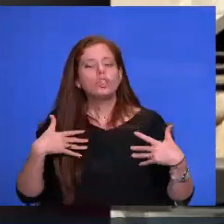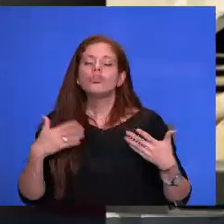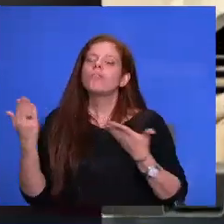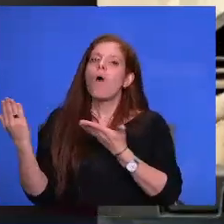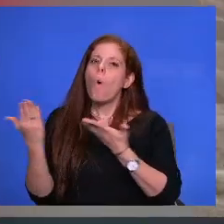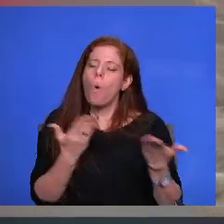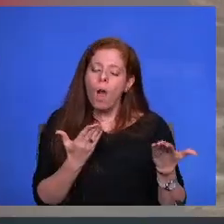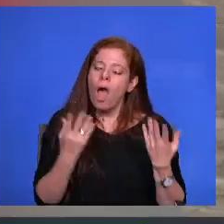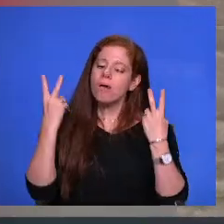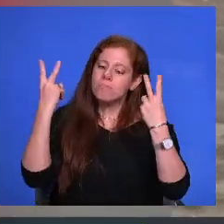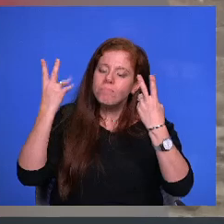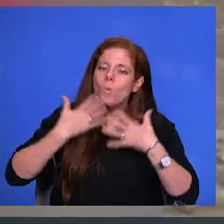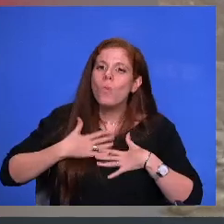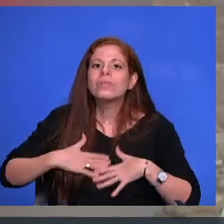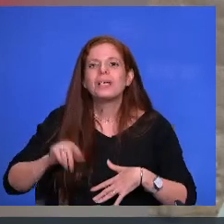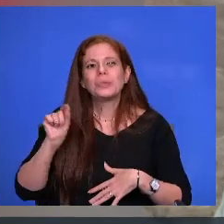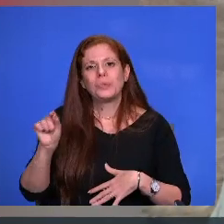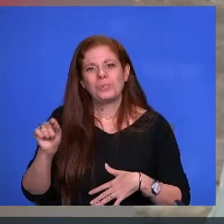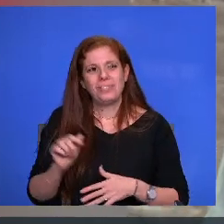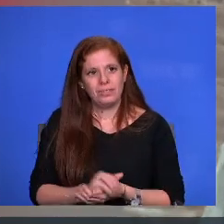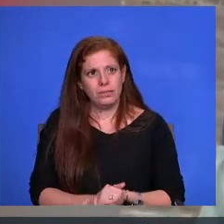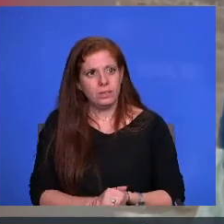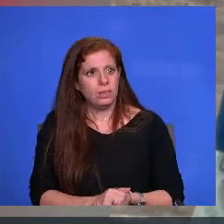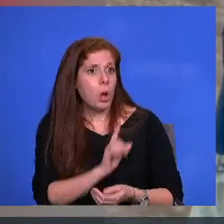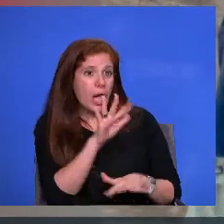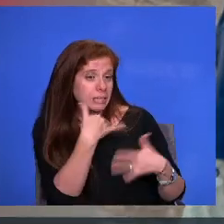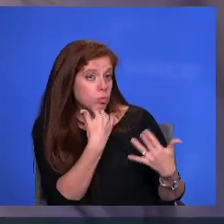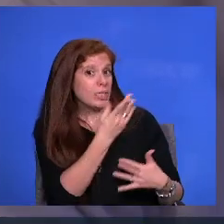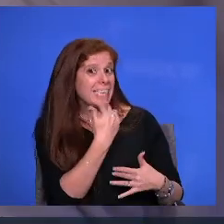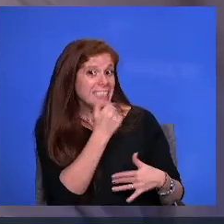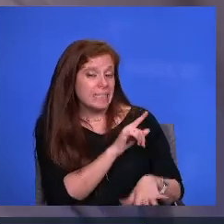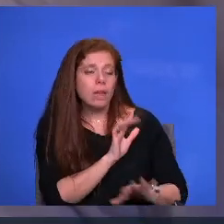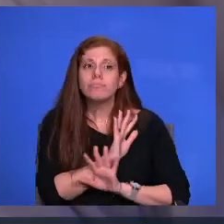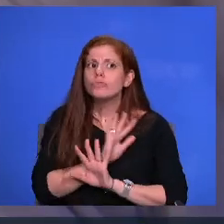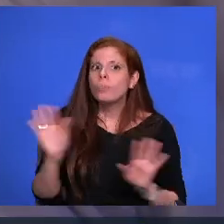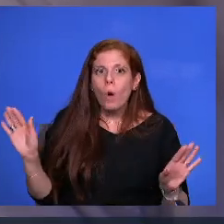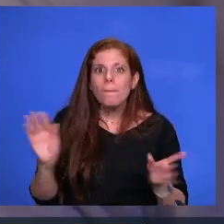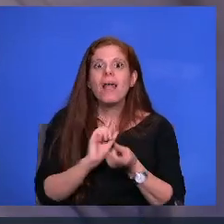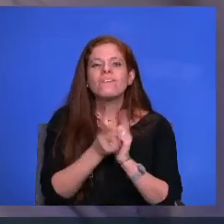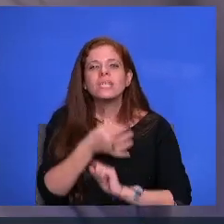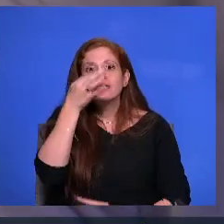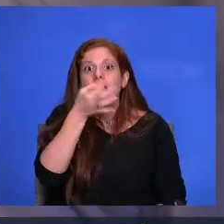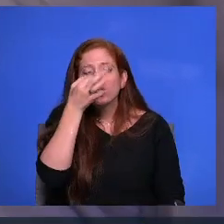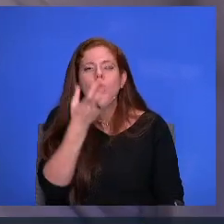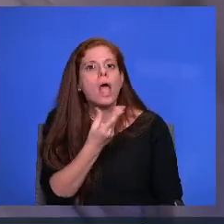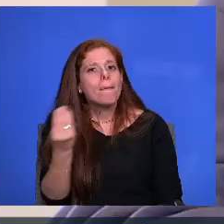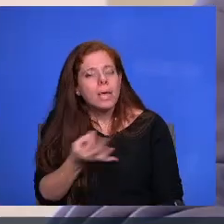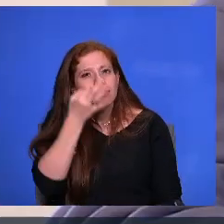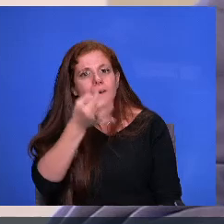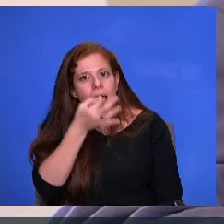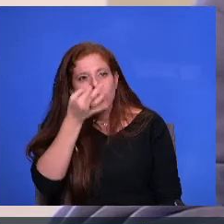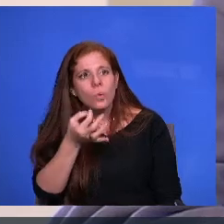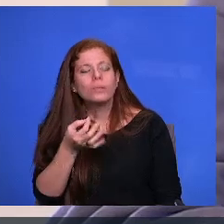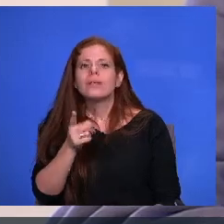רצוי. ולא איזה סיפור שאתה ישראלי וזה... בשום מקום להפך, סקרנות. הרבה מאוד סקרנות, אהלן וסהלן.